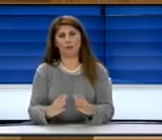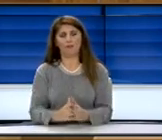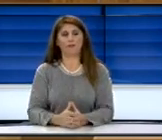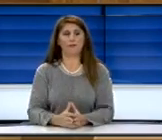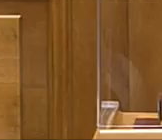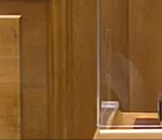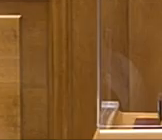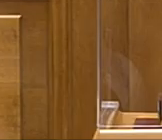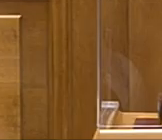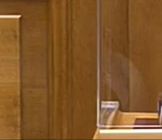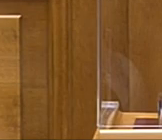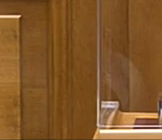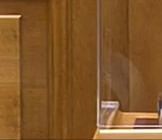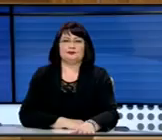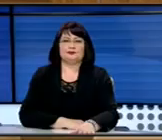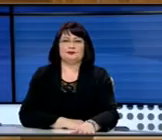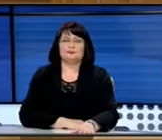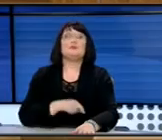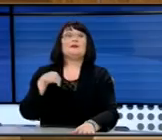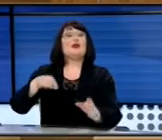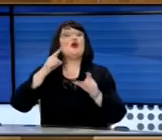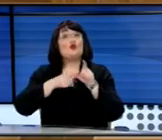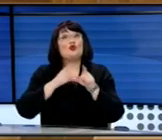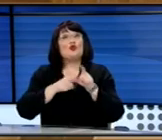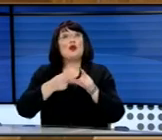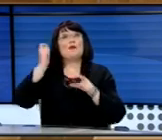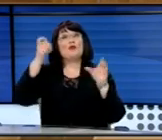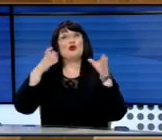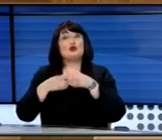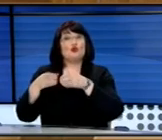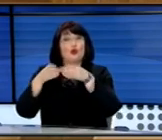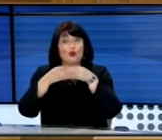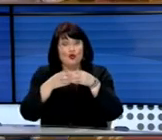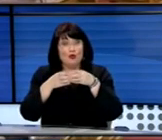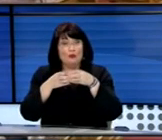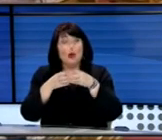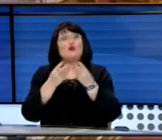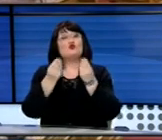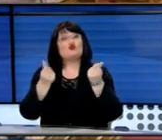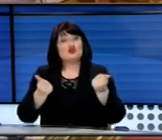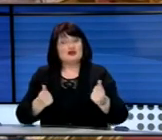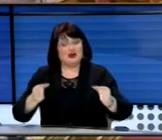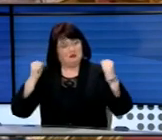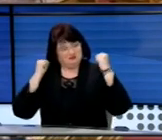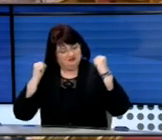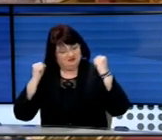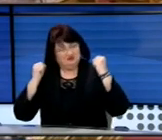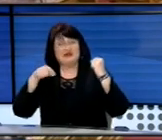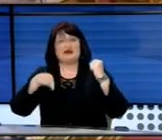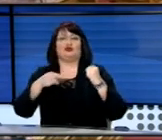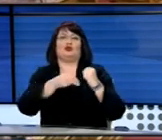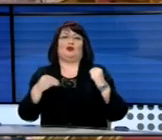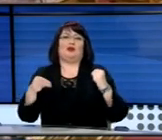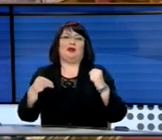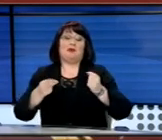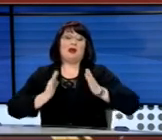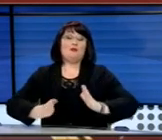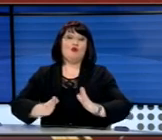το σύνθημα, το ΚΚΕ είναι το κόμμα που δίνει περιεχόμενο, ζωντάνια, κυρίως